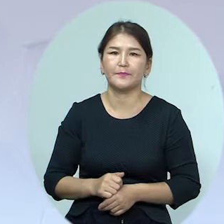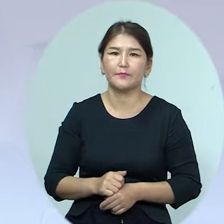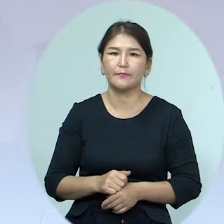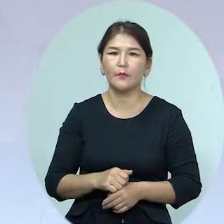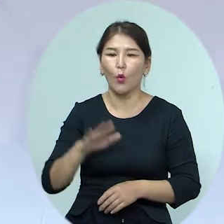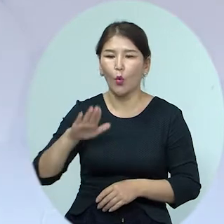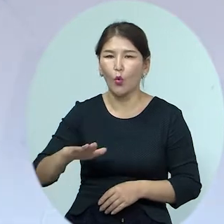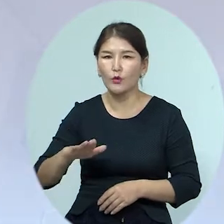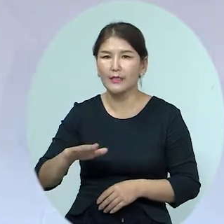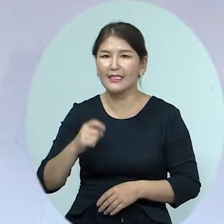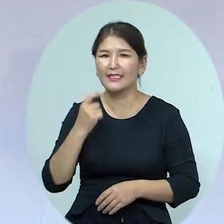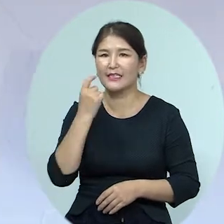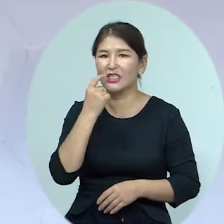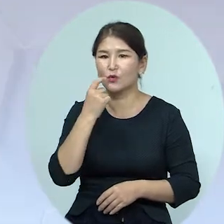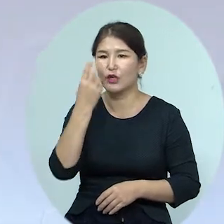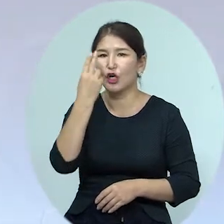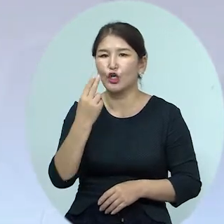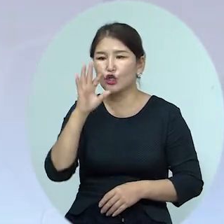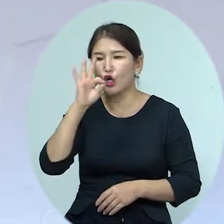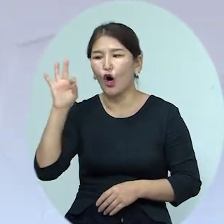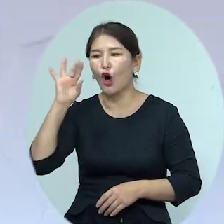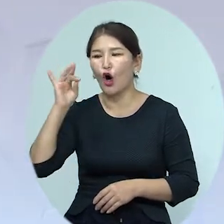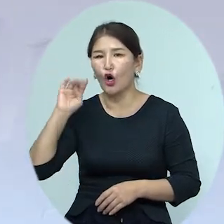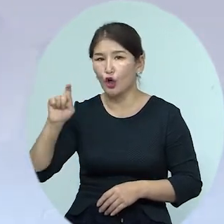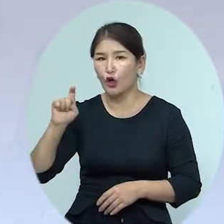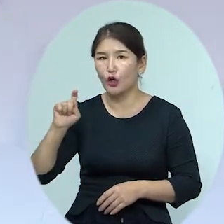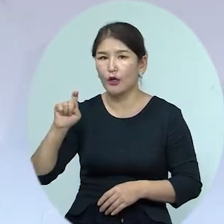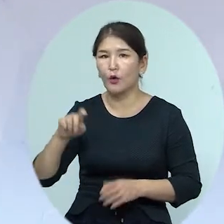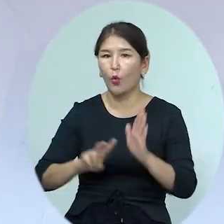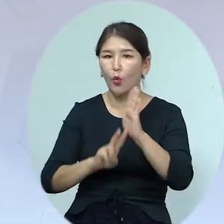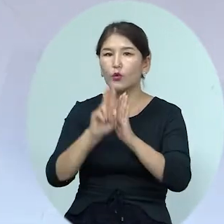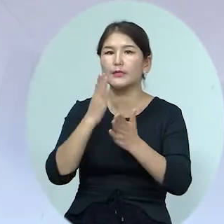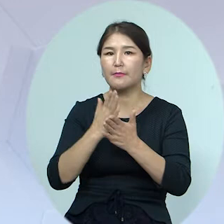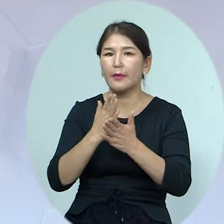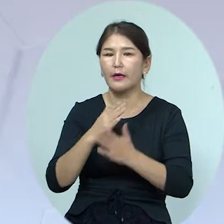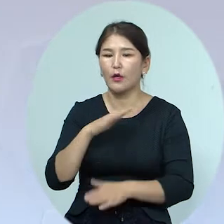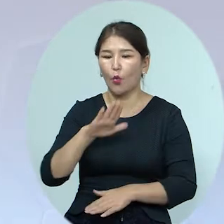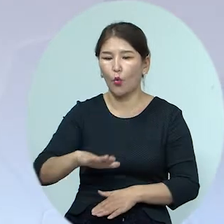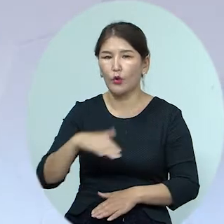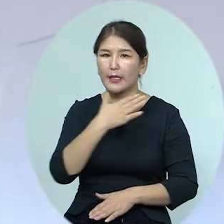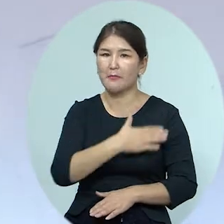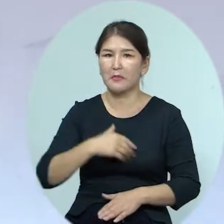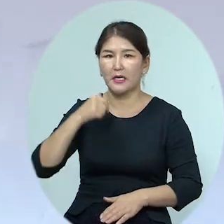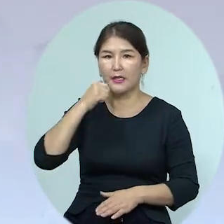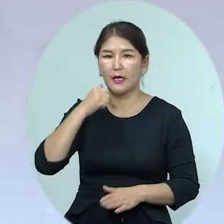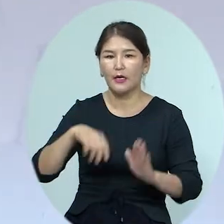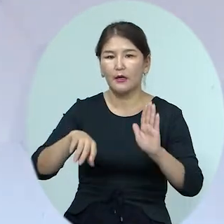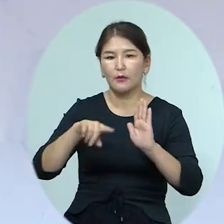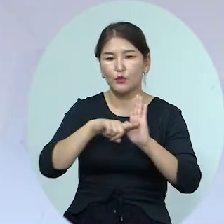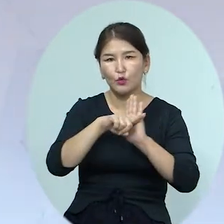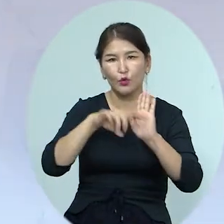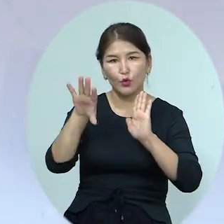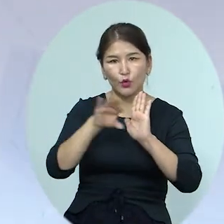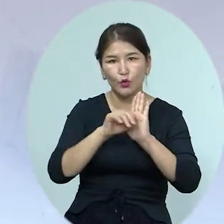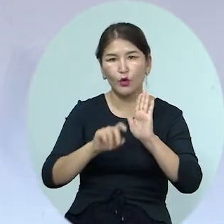цоорох өвчин үүссэн тохиолдолд маш олон төрлийн сөрөг үр дагаврууд хүүхдийн бие махбодод гардаг. Шүд